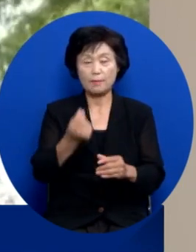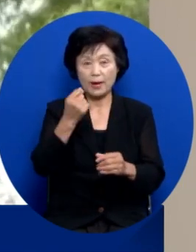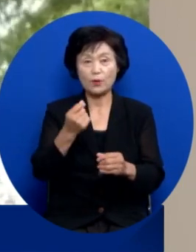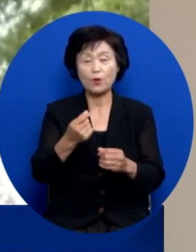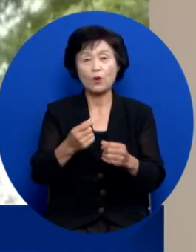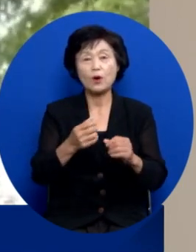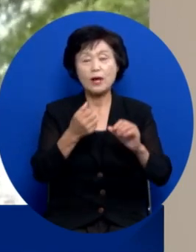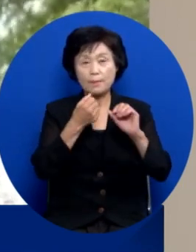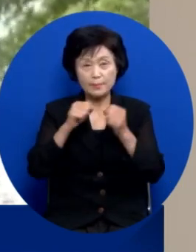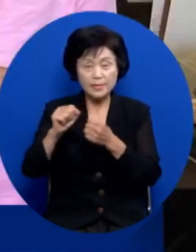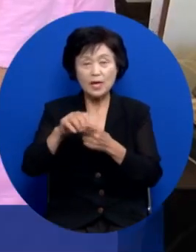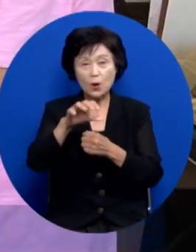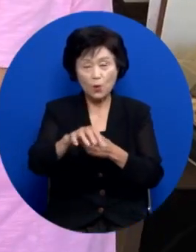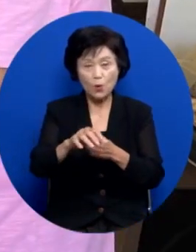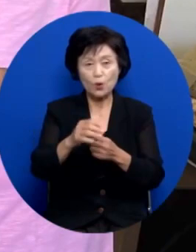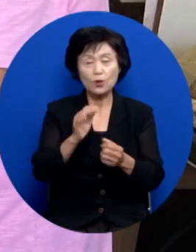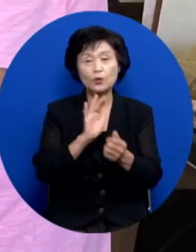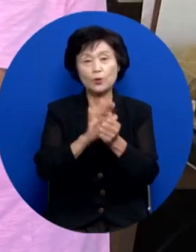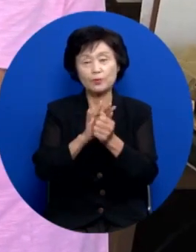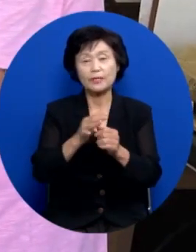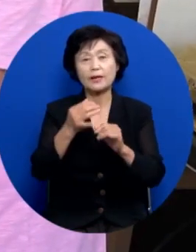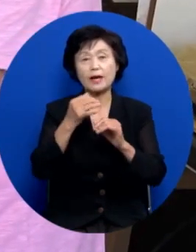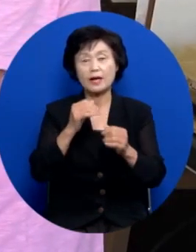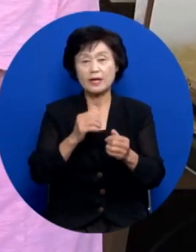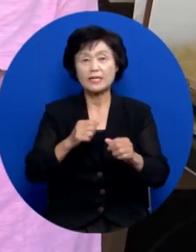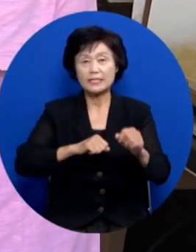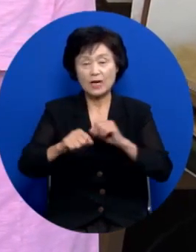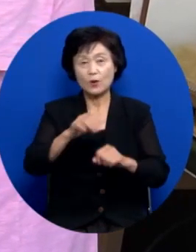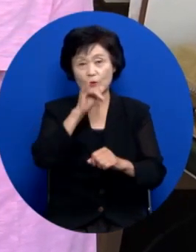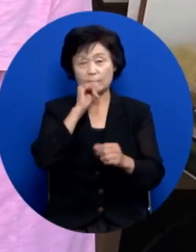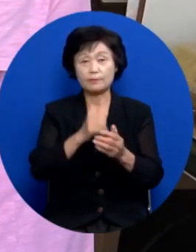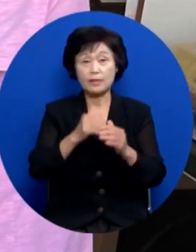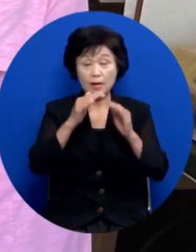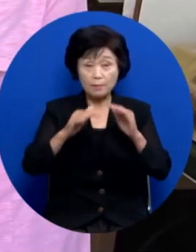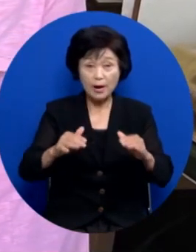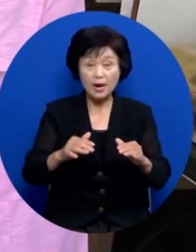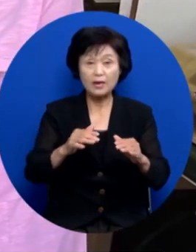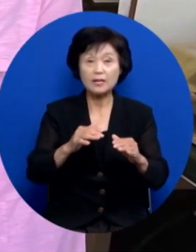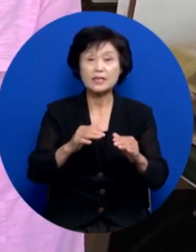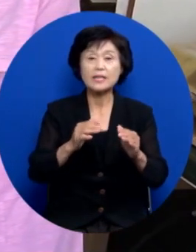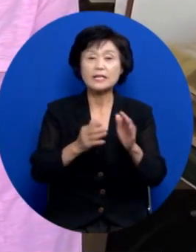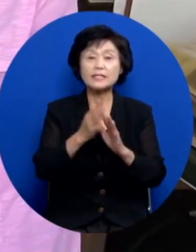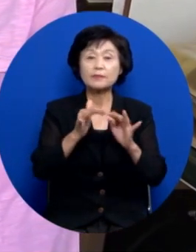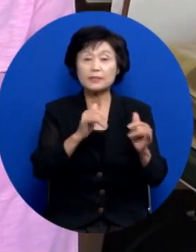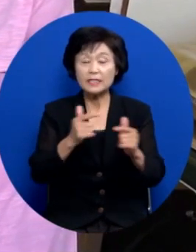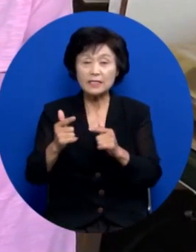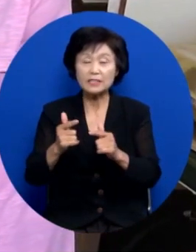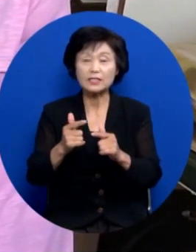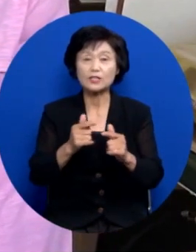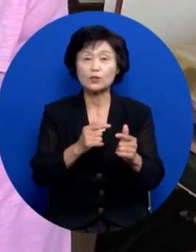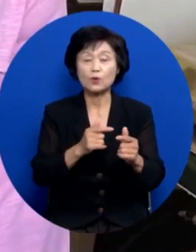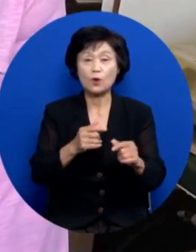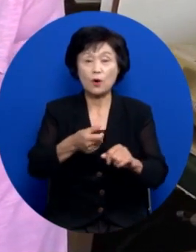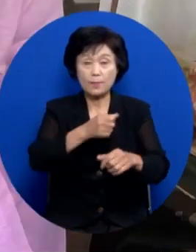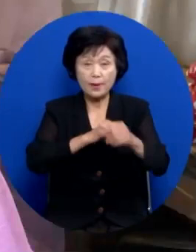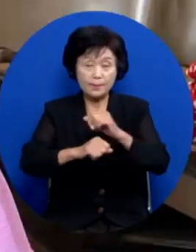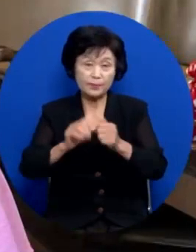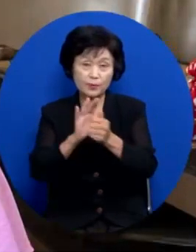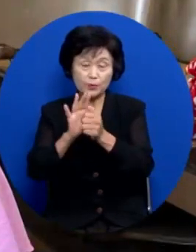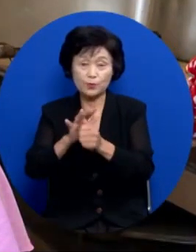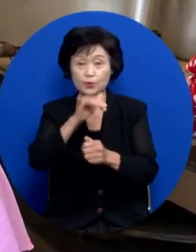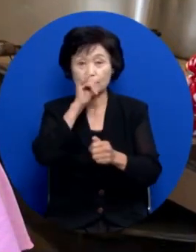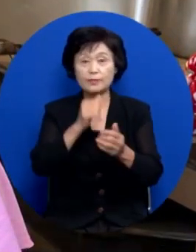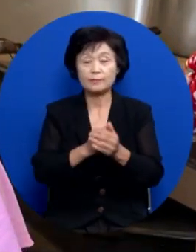역할들을 하게 됐습니다. 마우이 순복음교회 교인들도 팔을 걷어붙였습니다. 라하이나 마을이